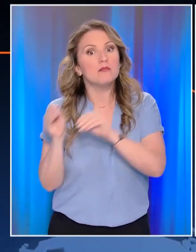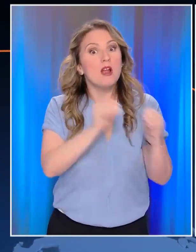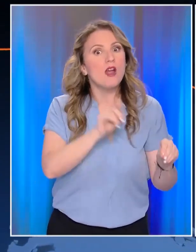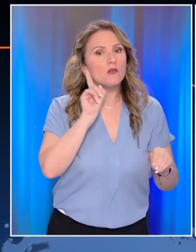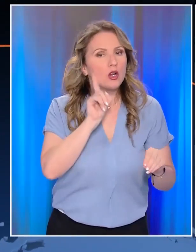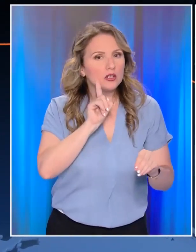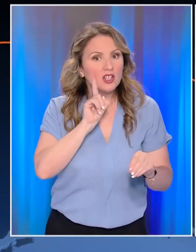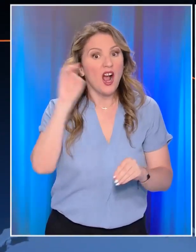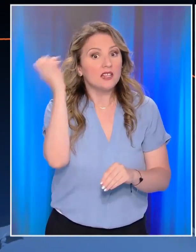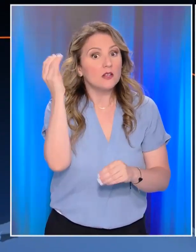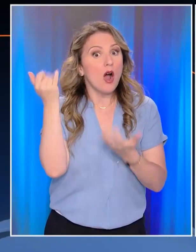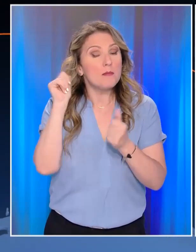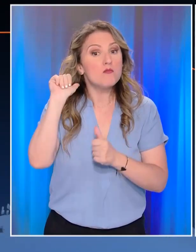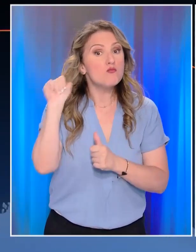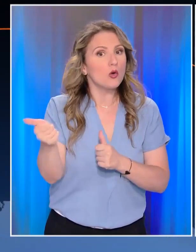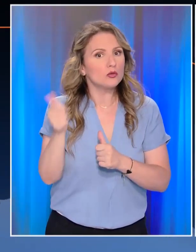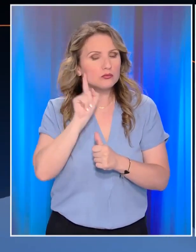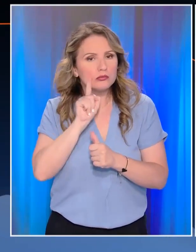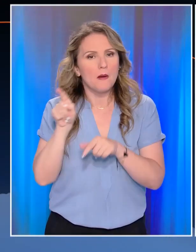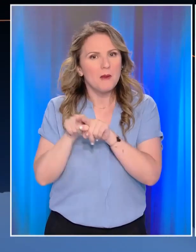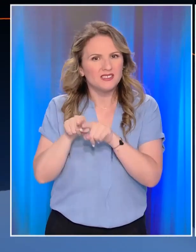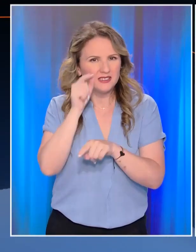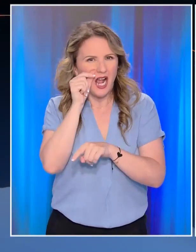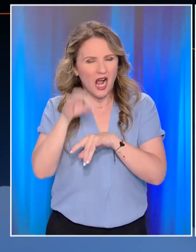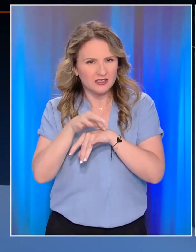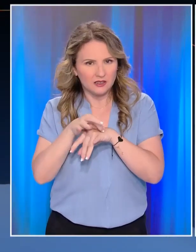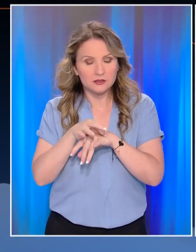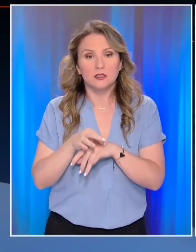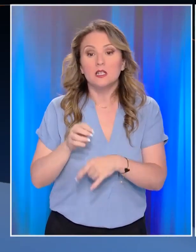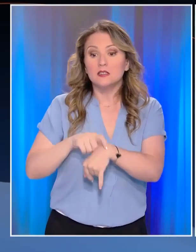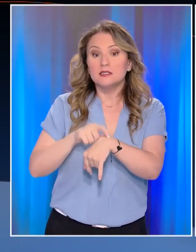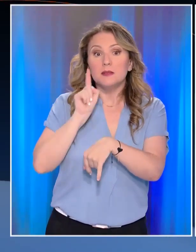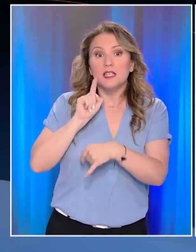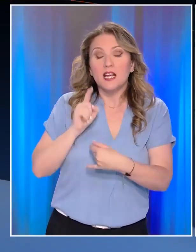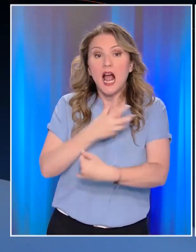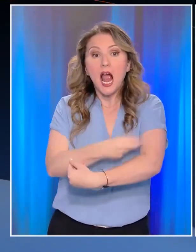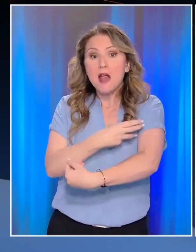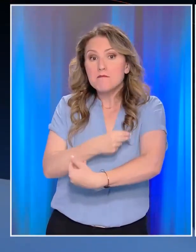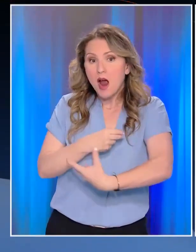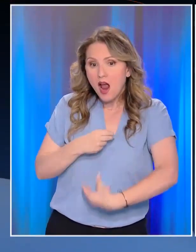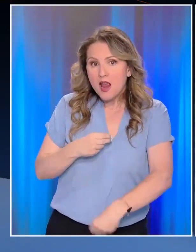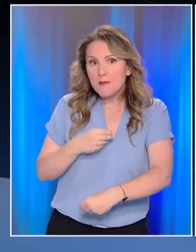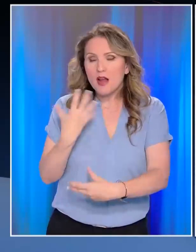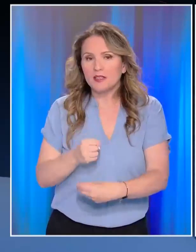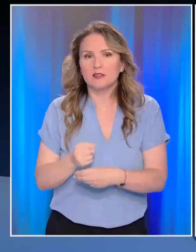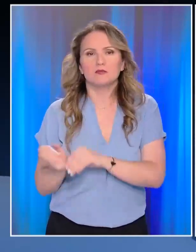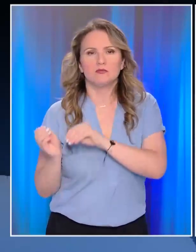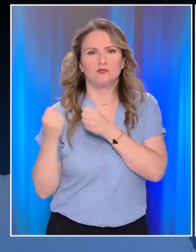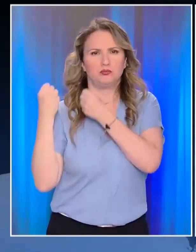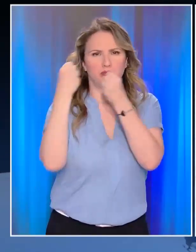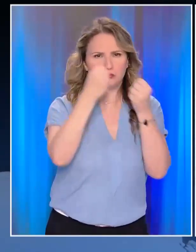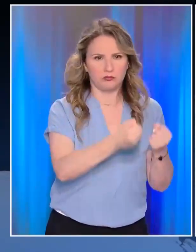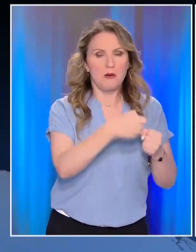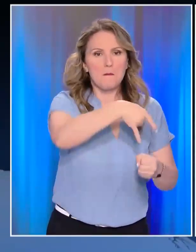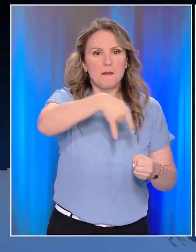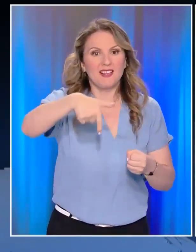Και δεν τη δίνουν και ασθενοφόρο. Ένα λεπτό. Διεπίστωσαν αιμορραγία. Ναι. Με δικό τους όχημα μετέβησαν στο νοσοκομείο Παπαγεωργίου,